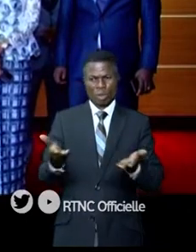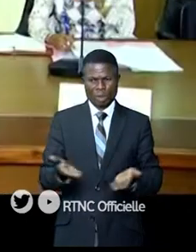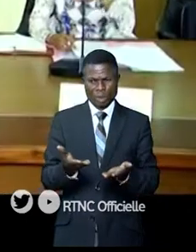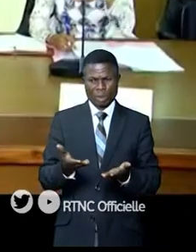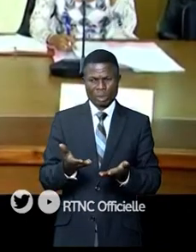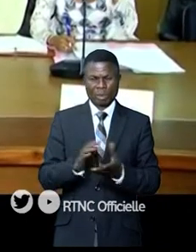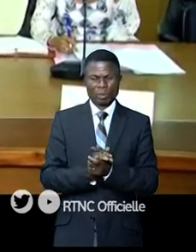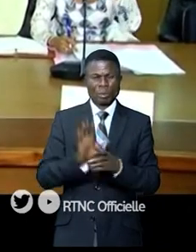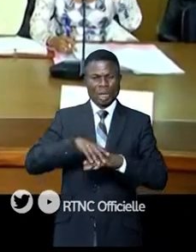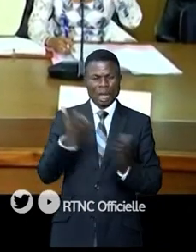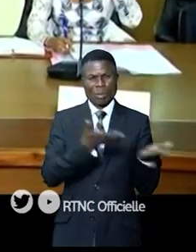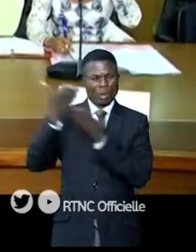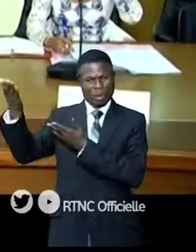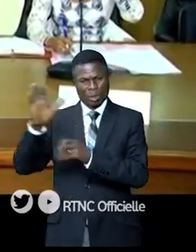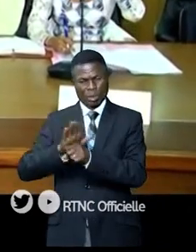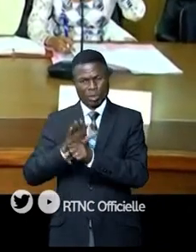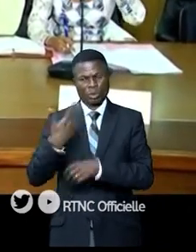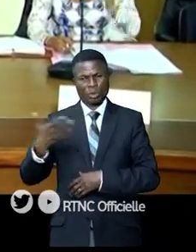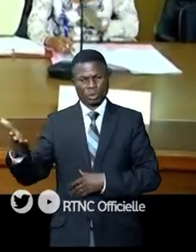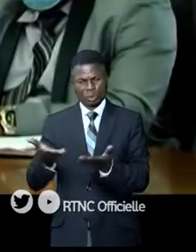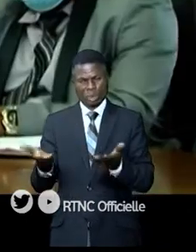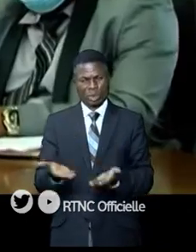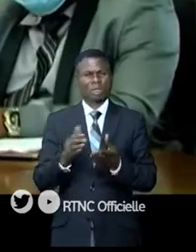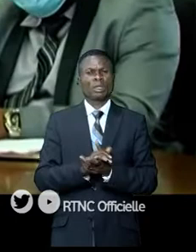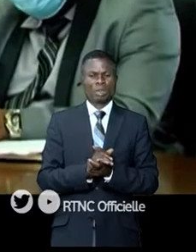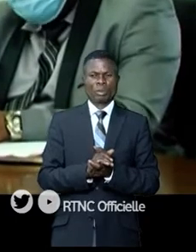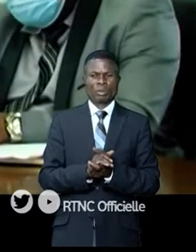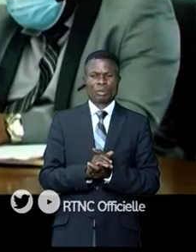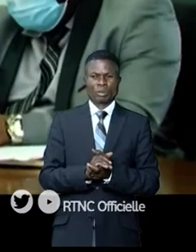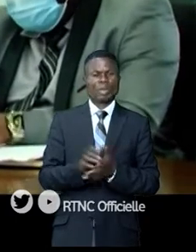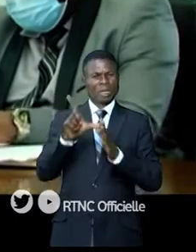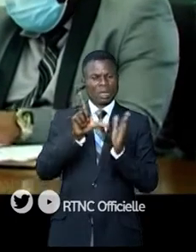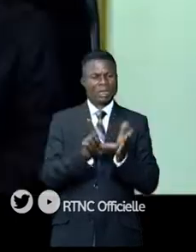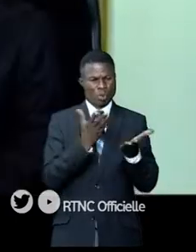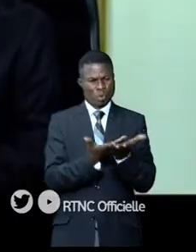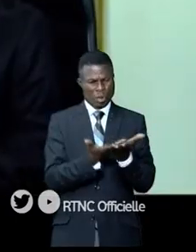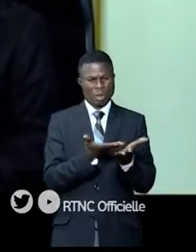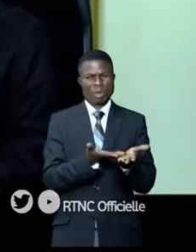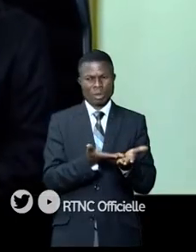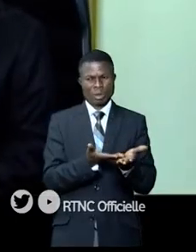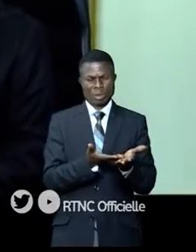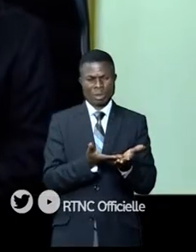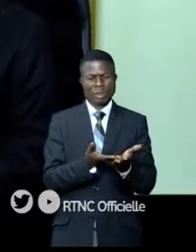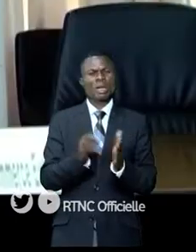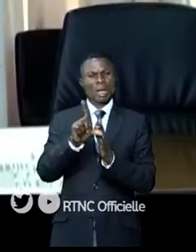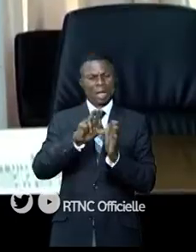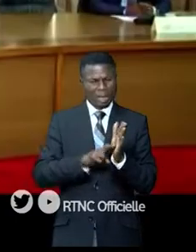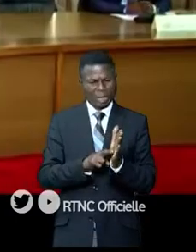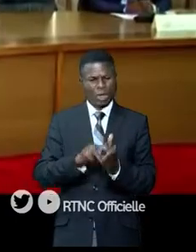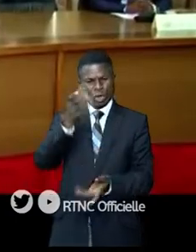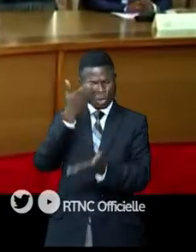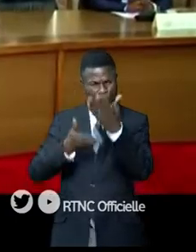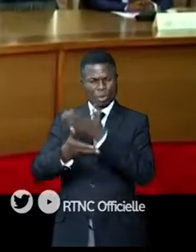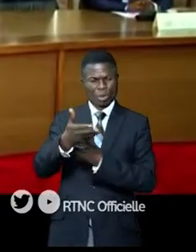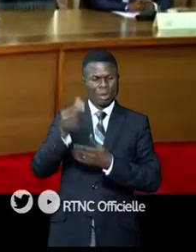après l'exportation de nos produits. Il y a des lois là-dessus, et c'est la réglementation d'échange et